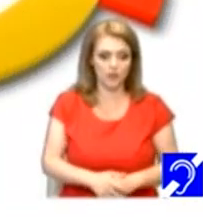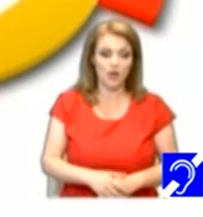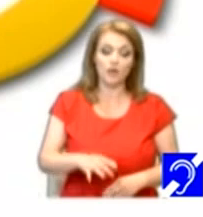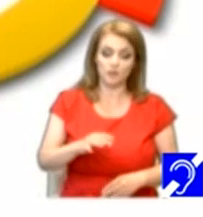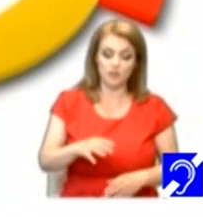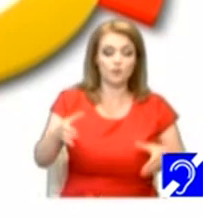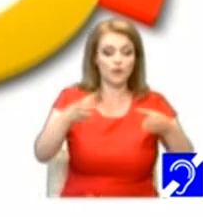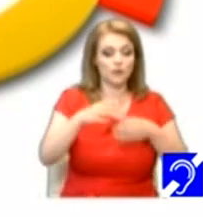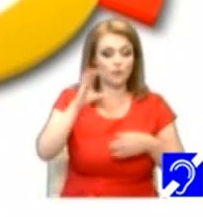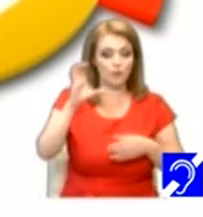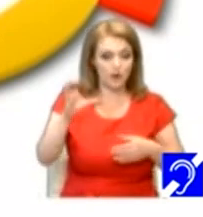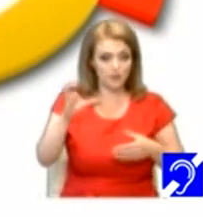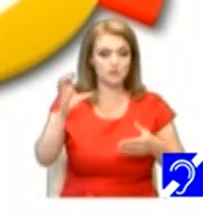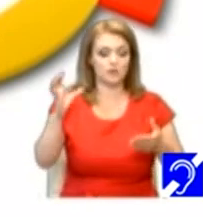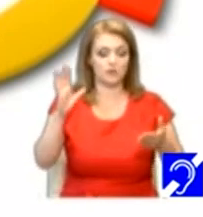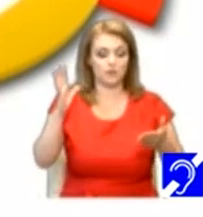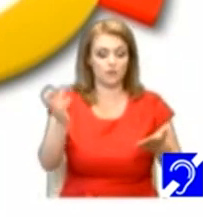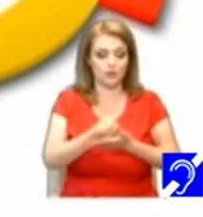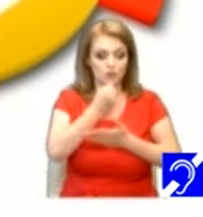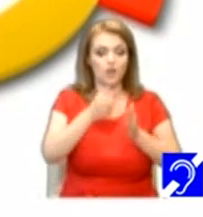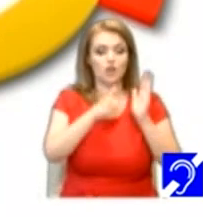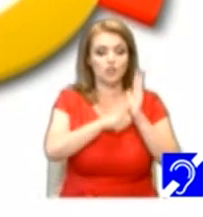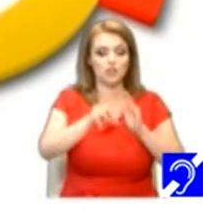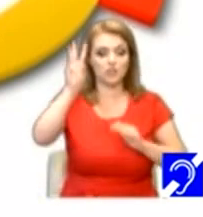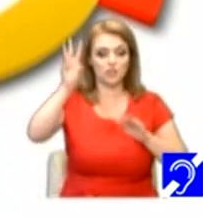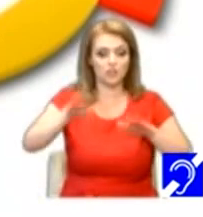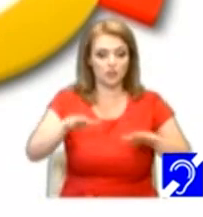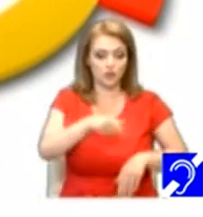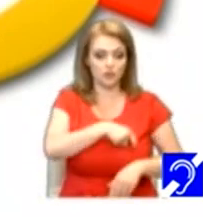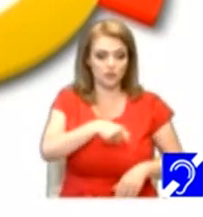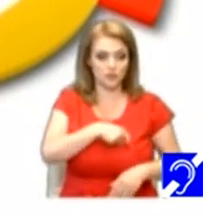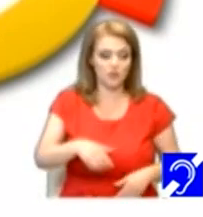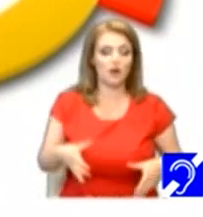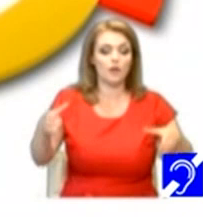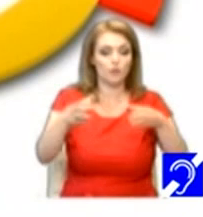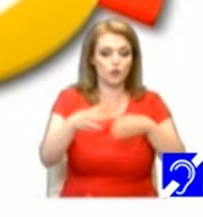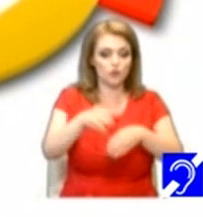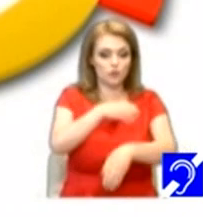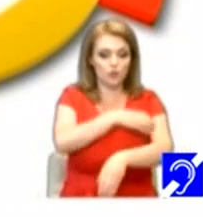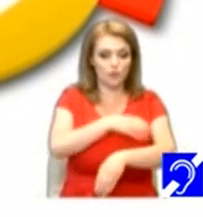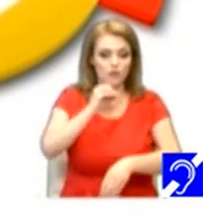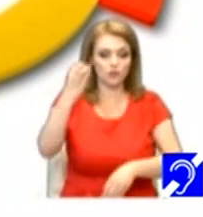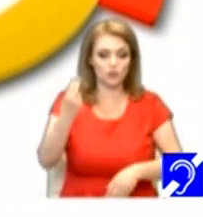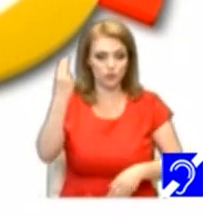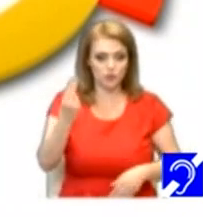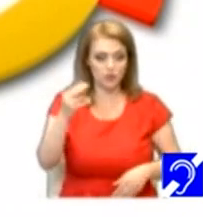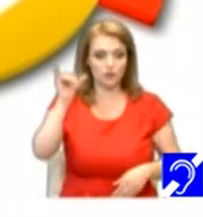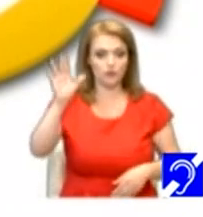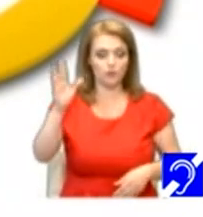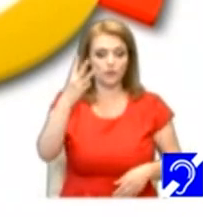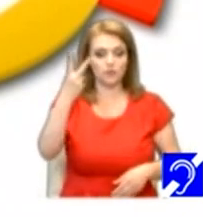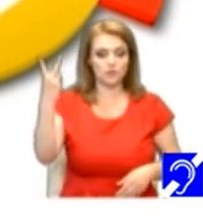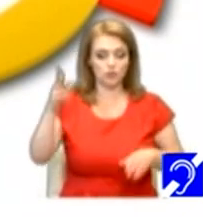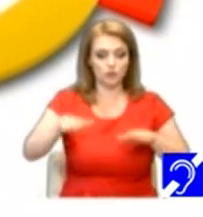și Solidaritate obține 63 de mandate de deputat, Blocul Electoral al Comuniștilor și Socialiștilor 32 de